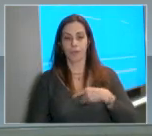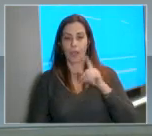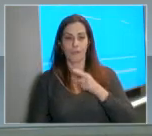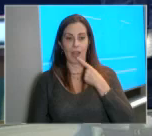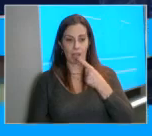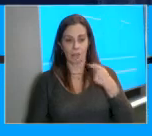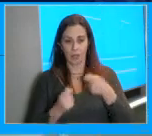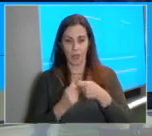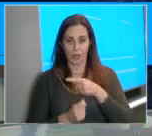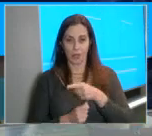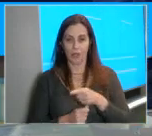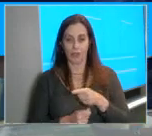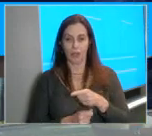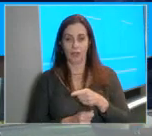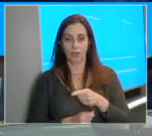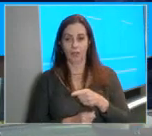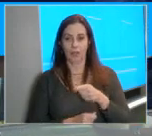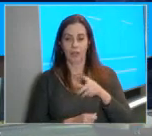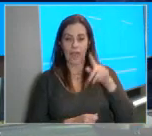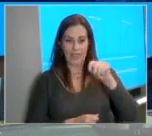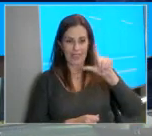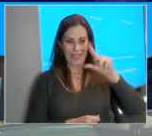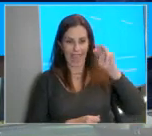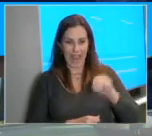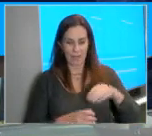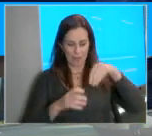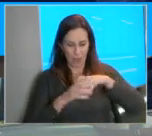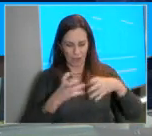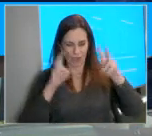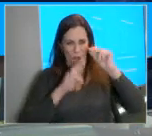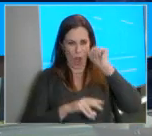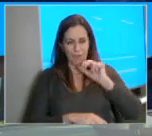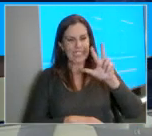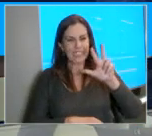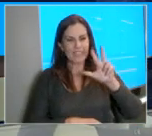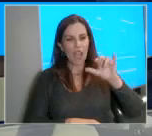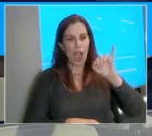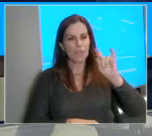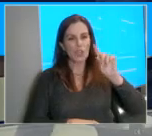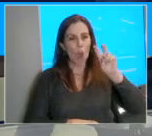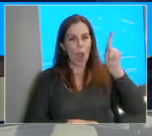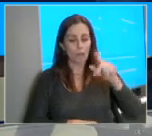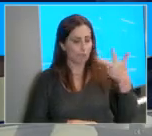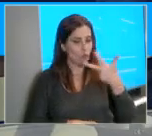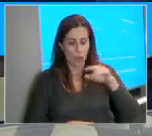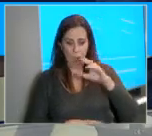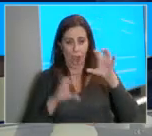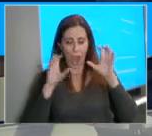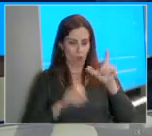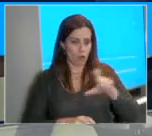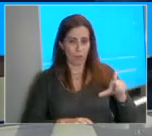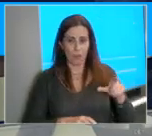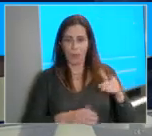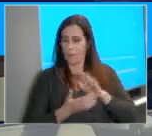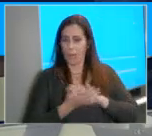חייב לציין בקשור המשמע, בוודאי, בוודאי שטלם ויועז הנדל וצביקה האוזר, בוודאי שהם אשמים בזה. בכלל ההפחדה, הם